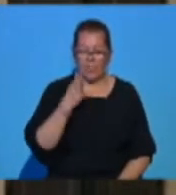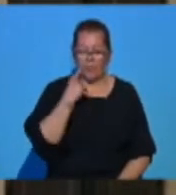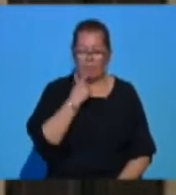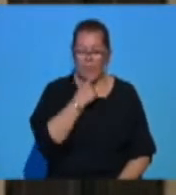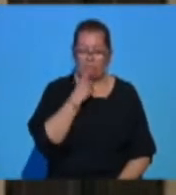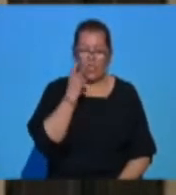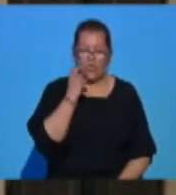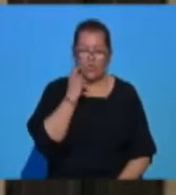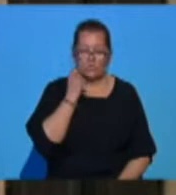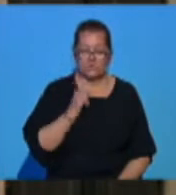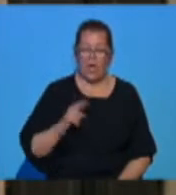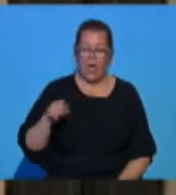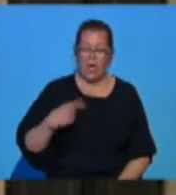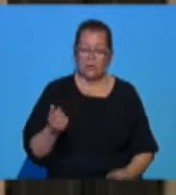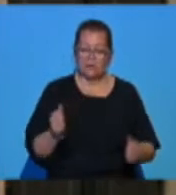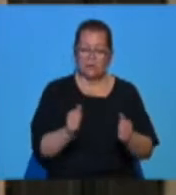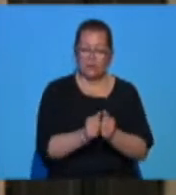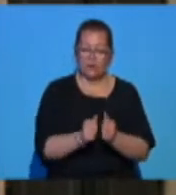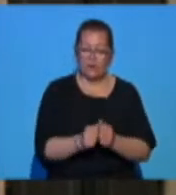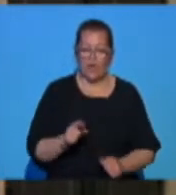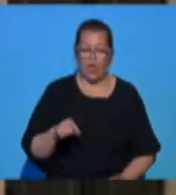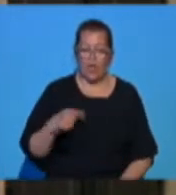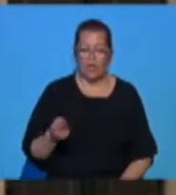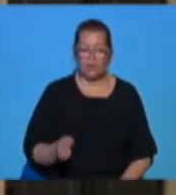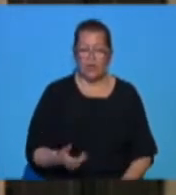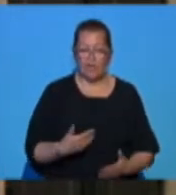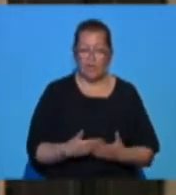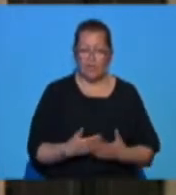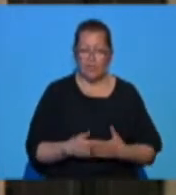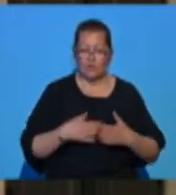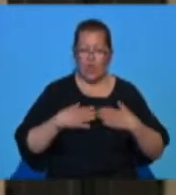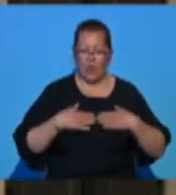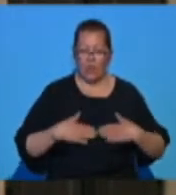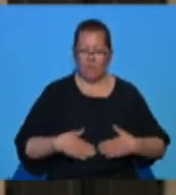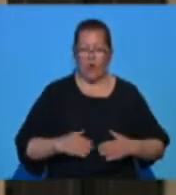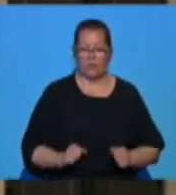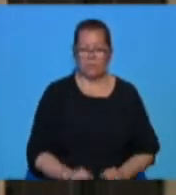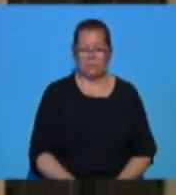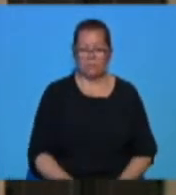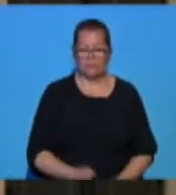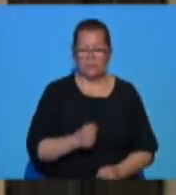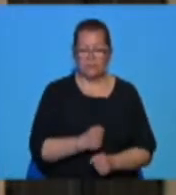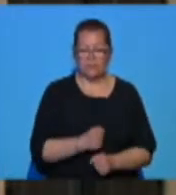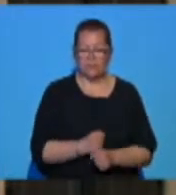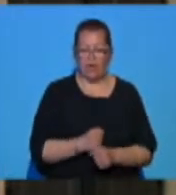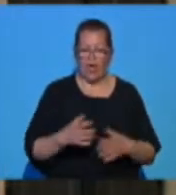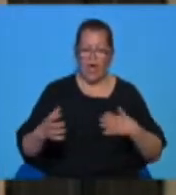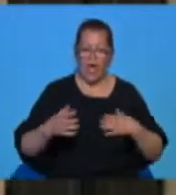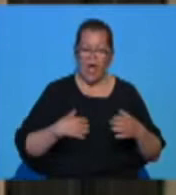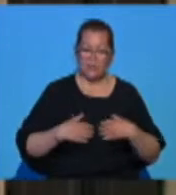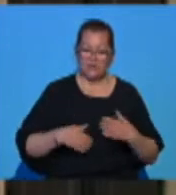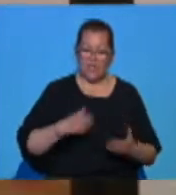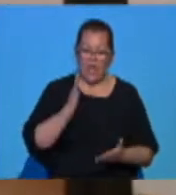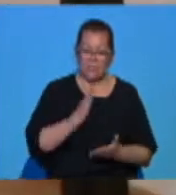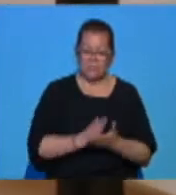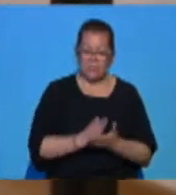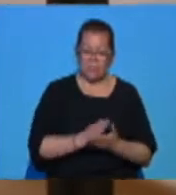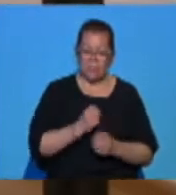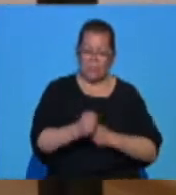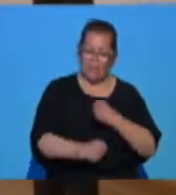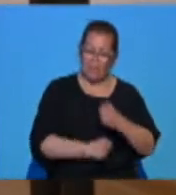curiozitate, alții din pasiune, iar alții pentru că vor mai departe să facă din artă o adevărată